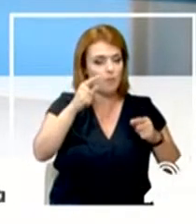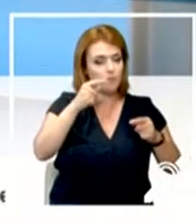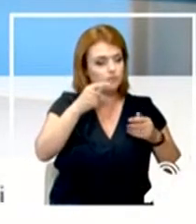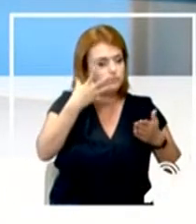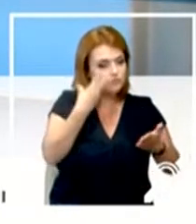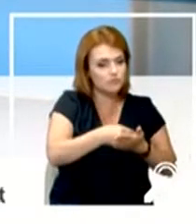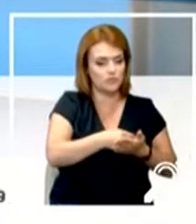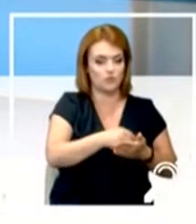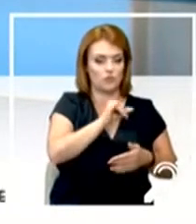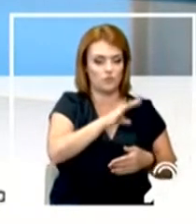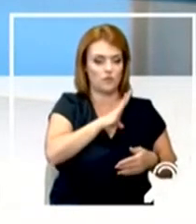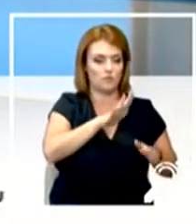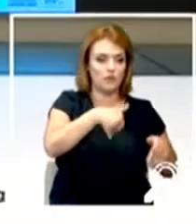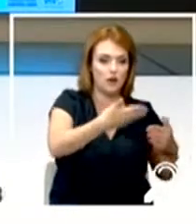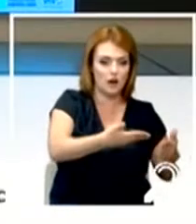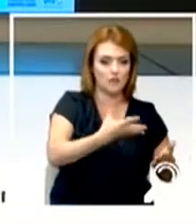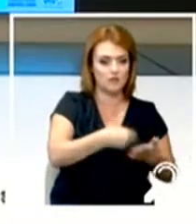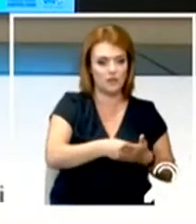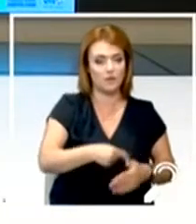din municipiul Chișinău.